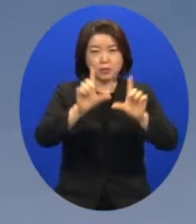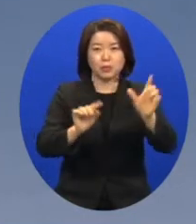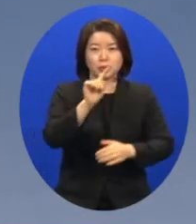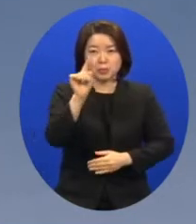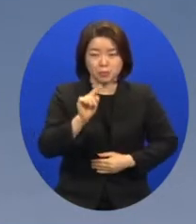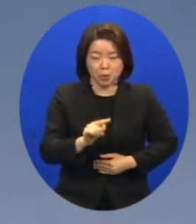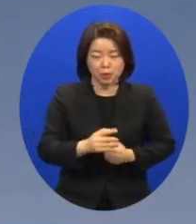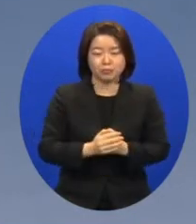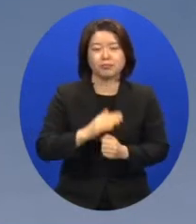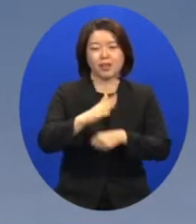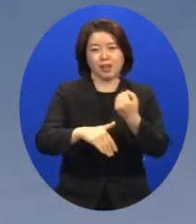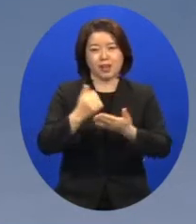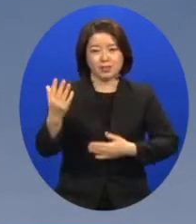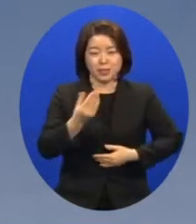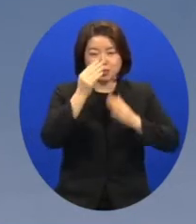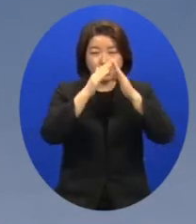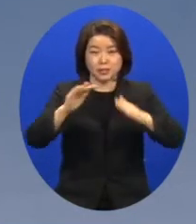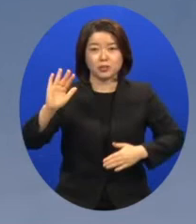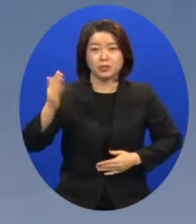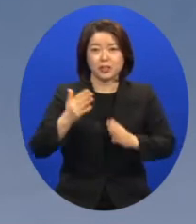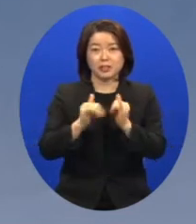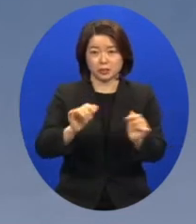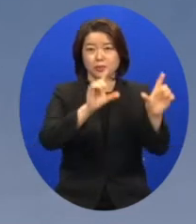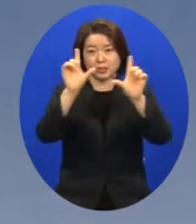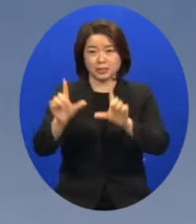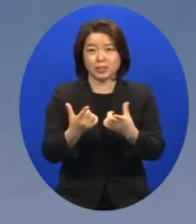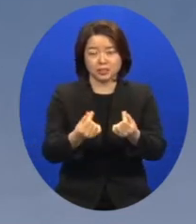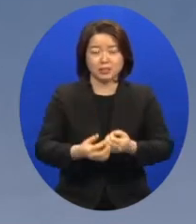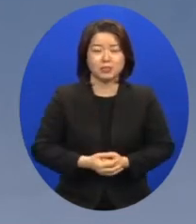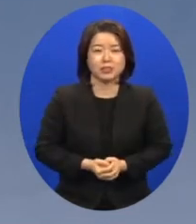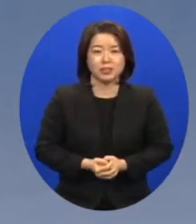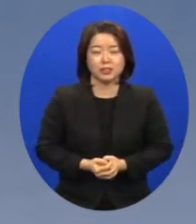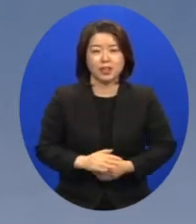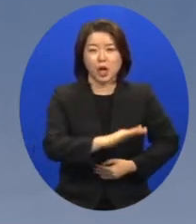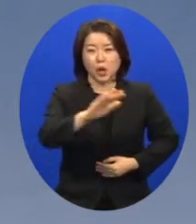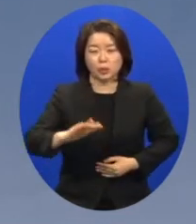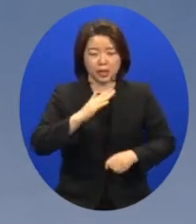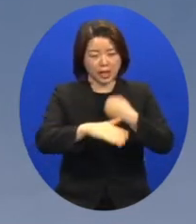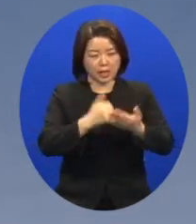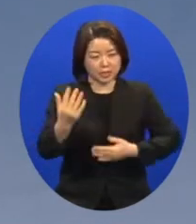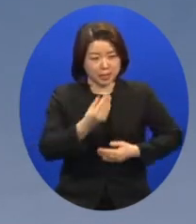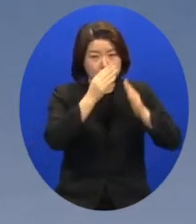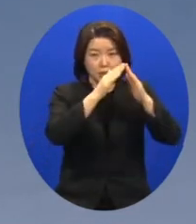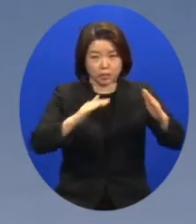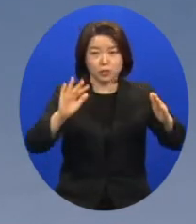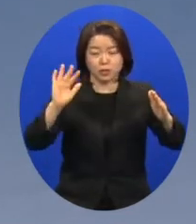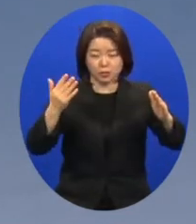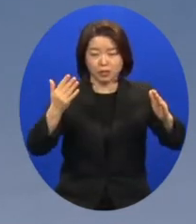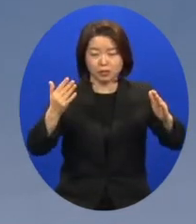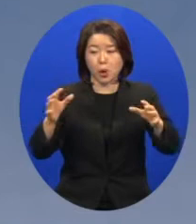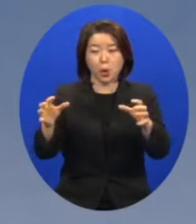성전 된 자로서 살아가는 겁니다 우리가 하나님의 성전 되어서 모이자 하는건